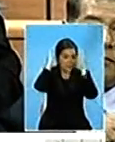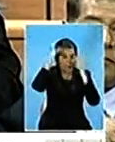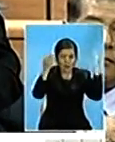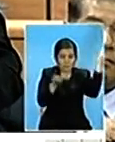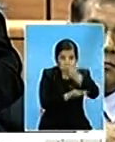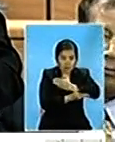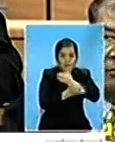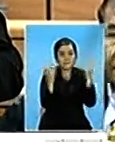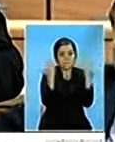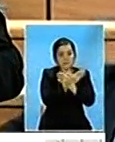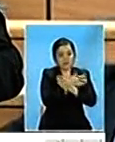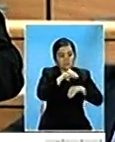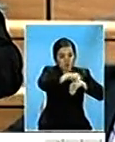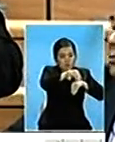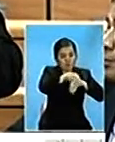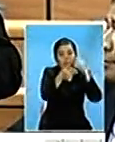นปาล์ม